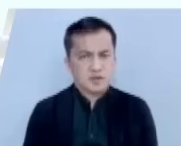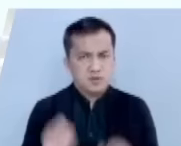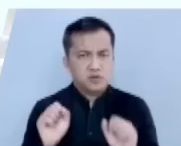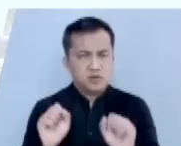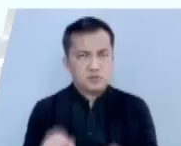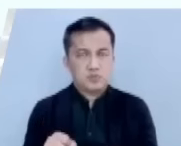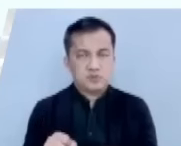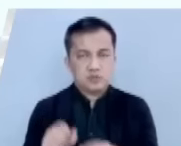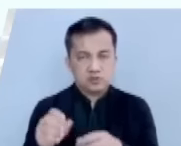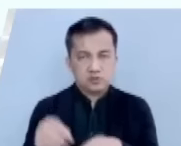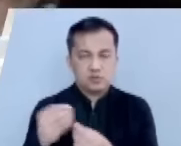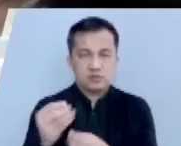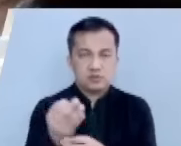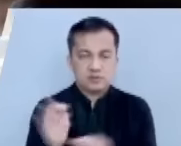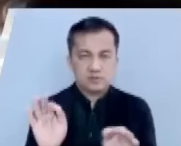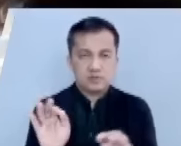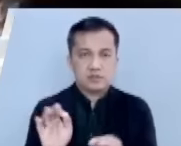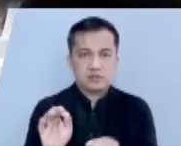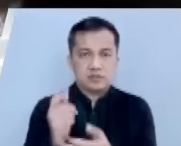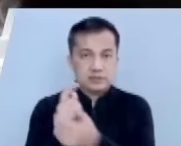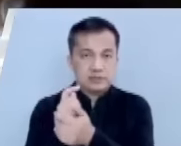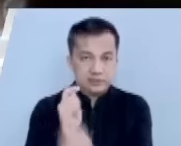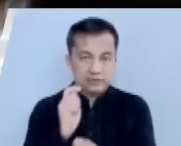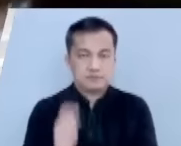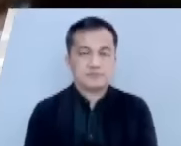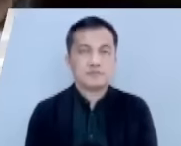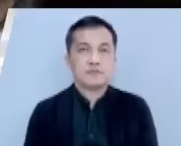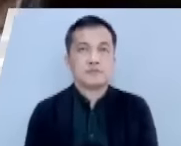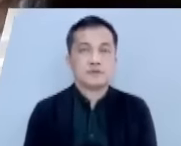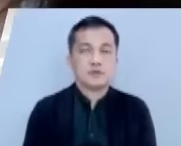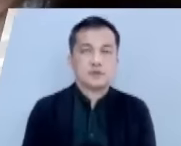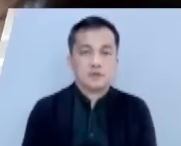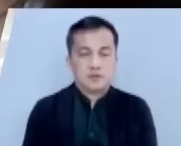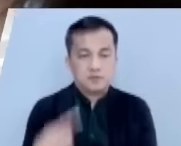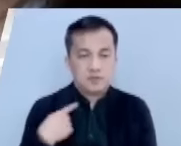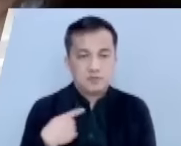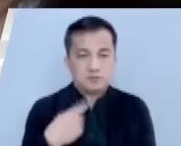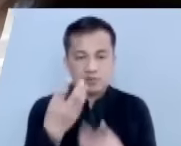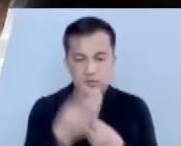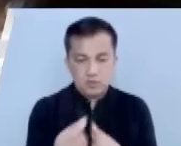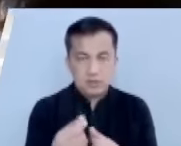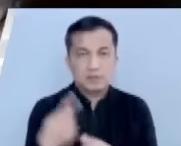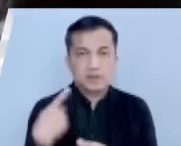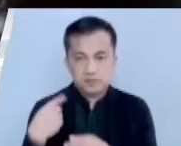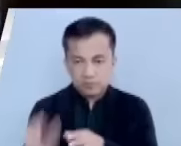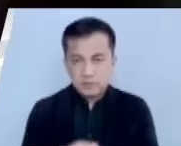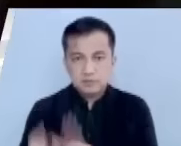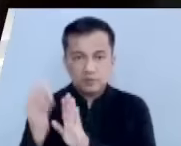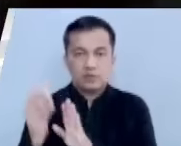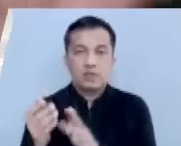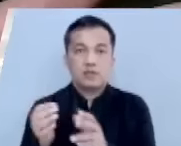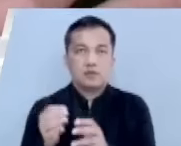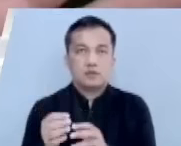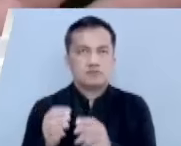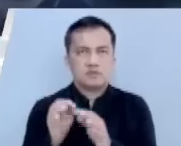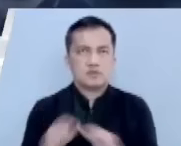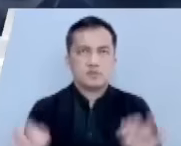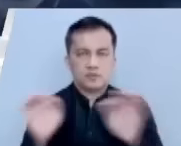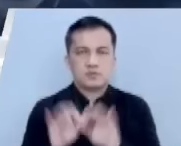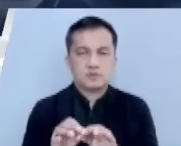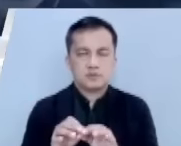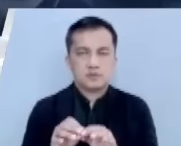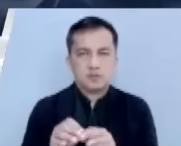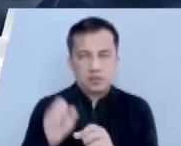libre ng TESDA. Merong kasamang mawawala, merong magkakaroon, kaya nga very important na ma-project natin.